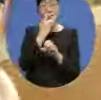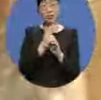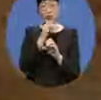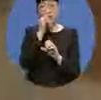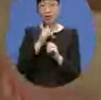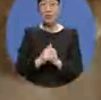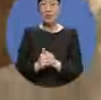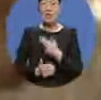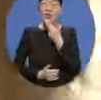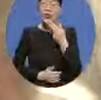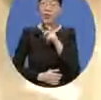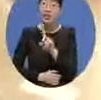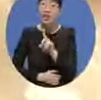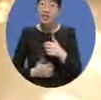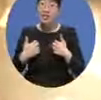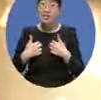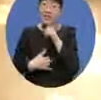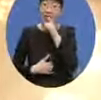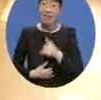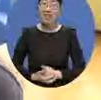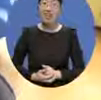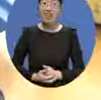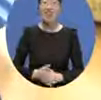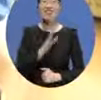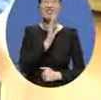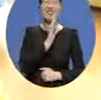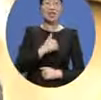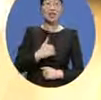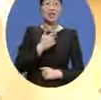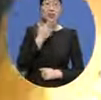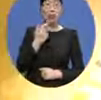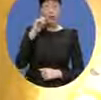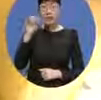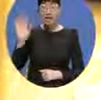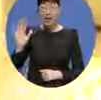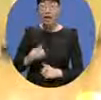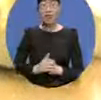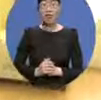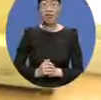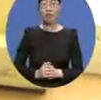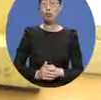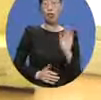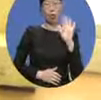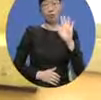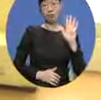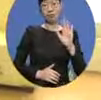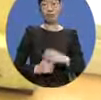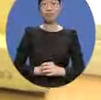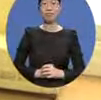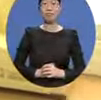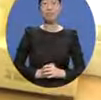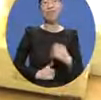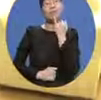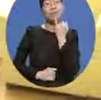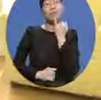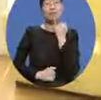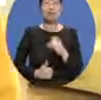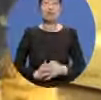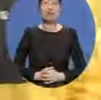영어 어때요? 재밌어요? 네, 재밌어요. 영어 어렵지 않아요? 네, 안 어려워요. 안 어려워요?